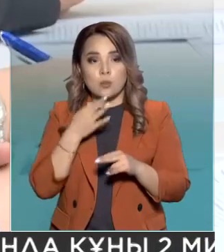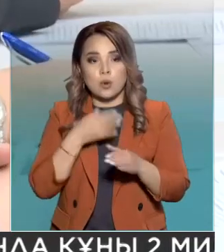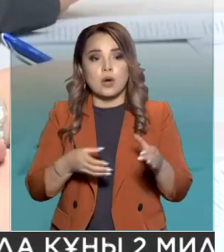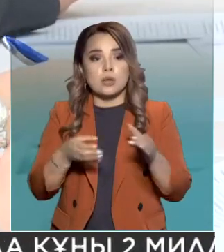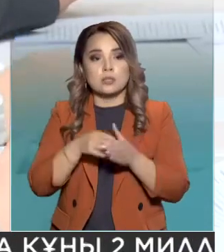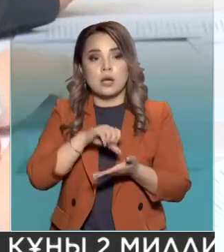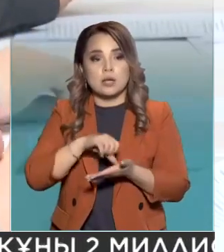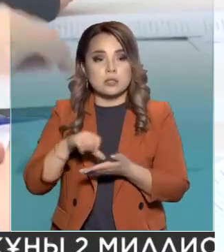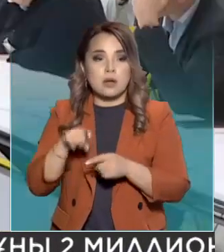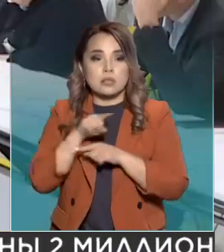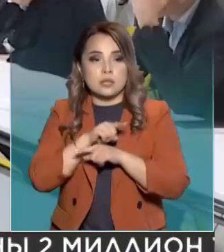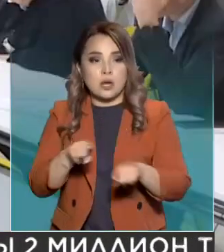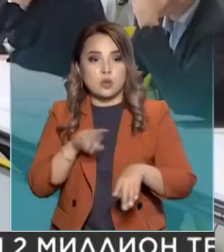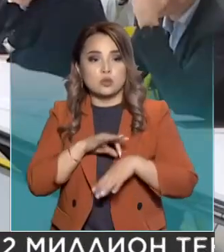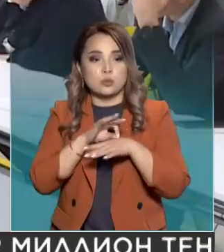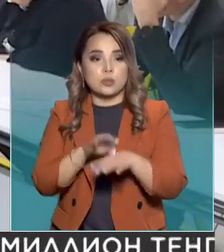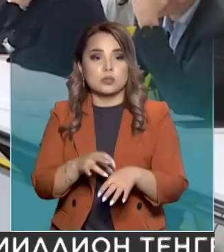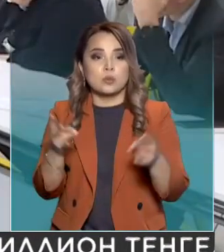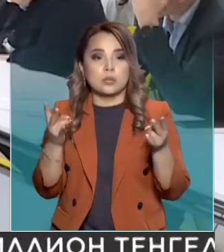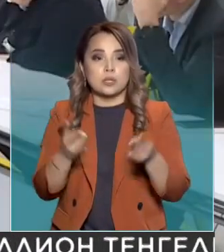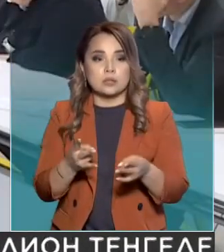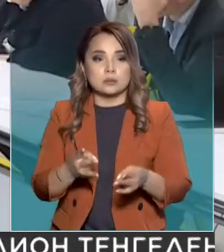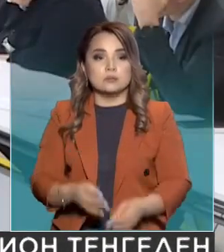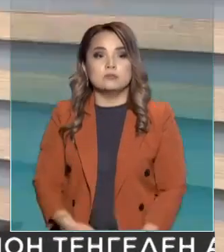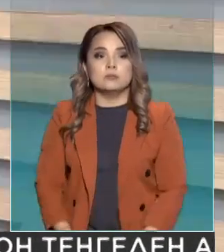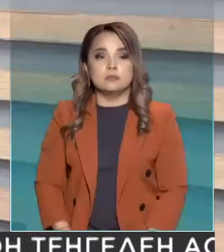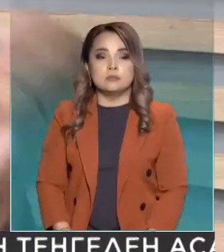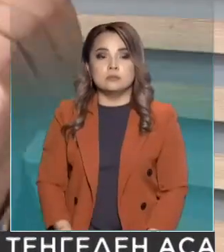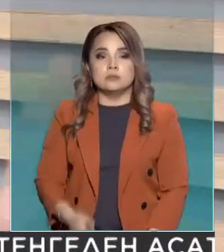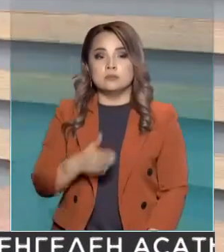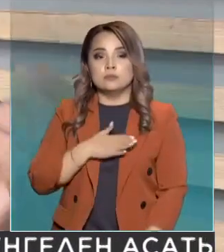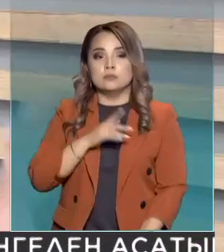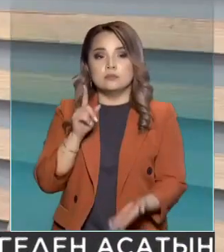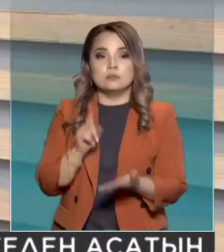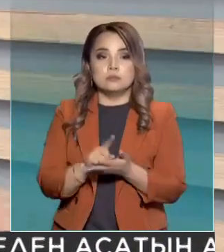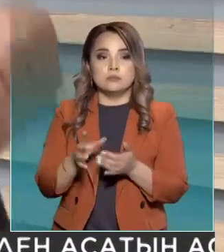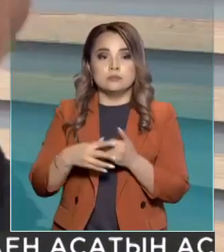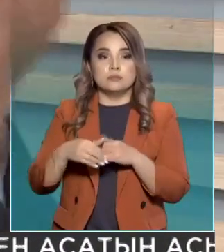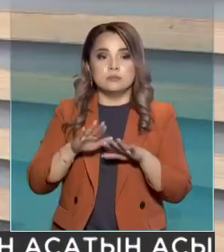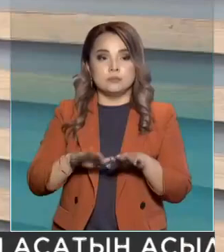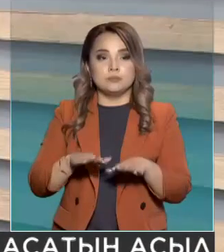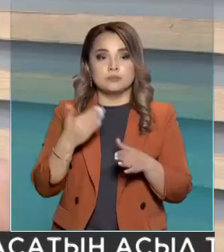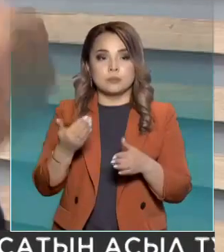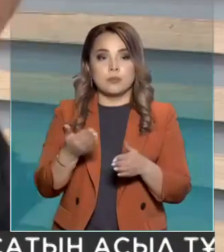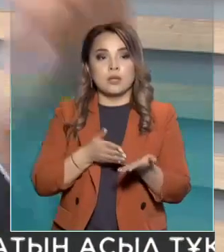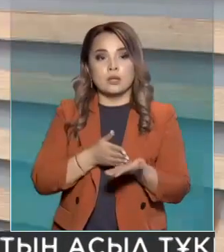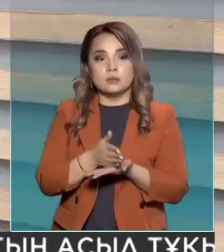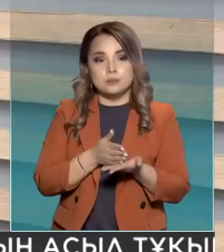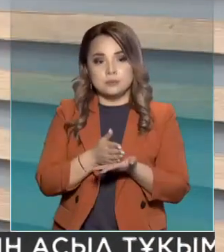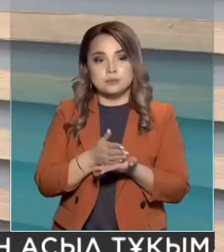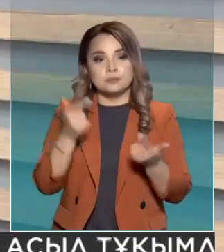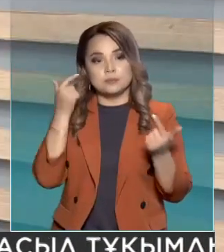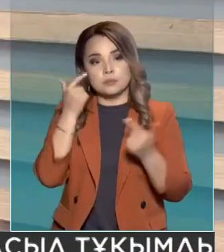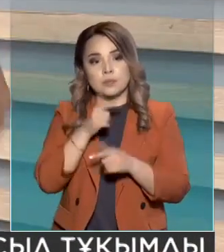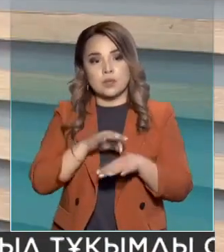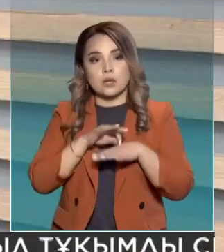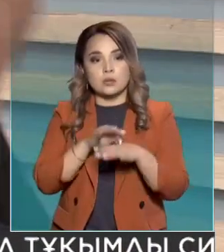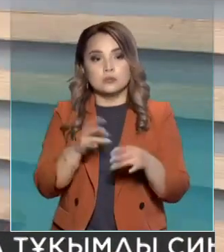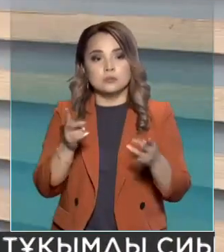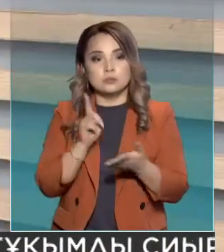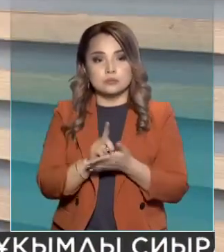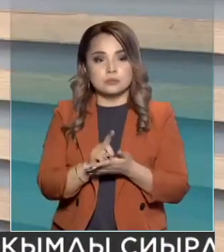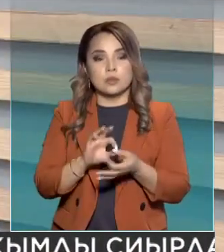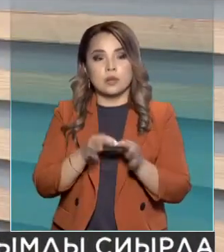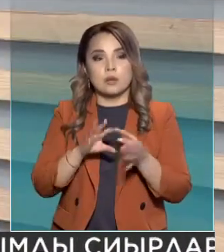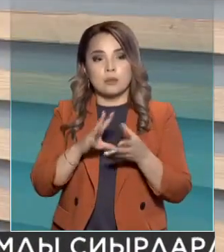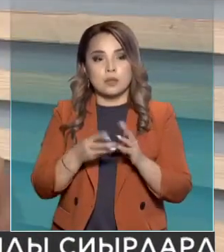арасында кеңінен насихаттау керек дейді. Біз міндетті түрде жергілікті халықтың саяси білімін жетілдіруіміз керек, оларға